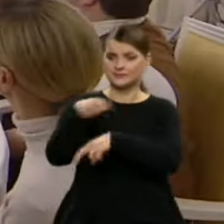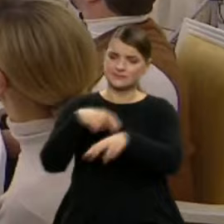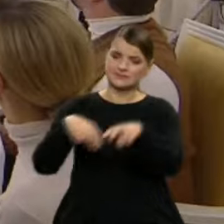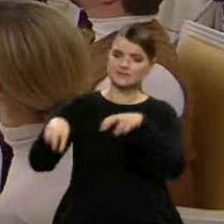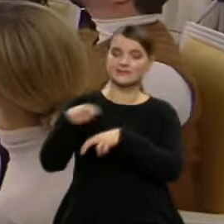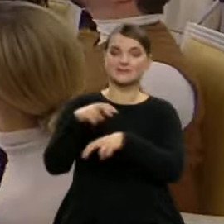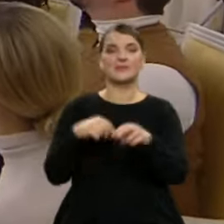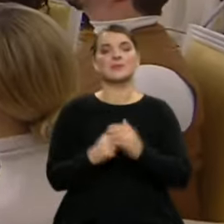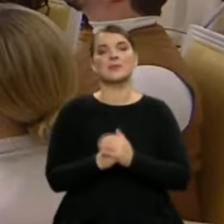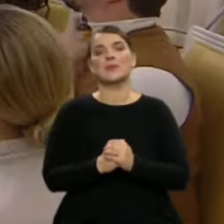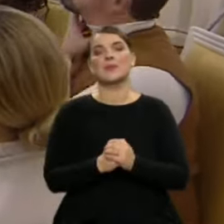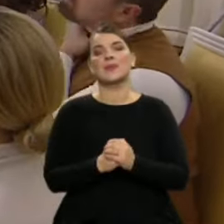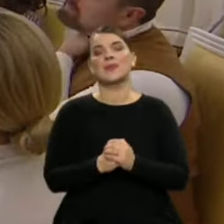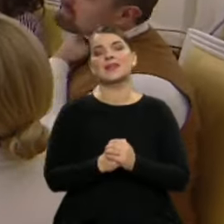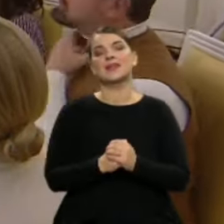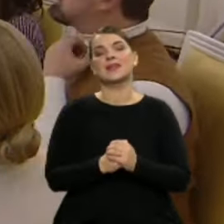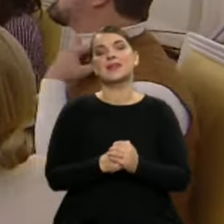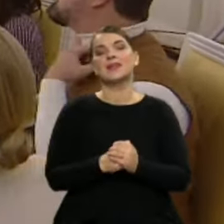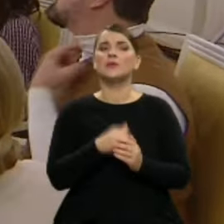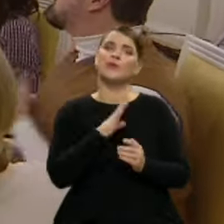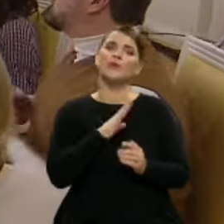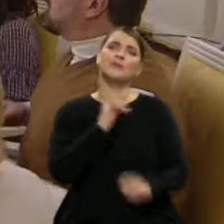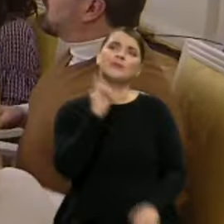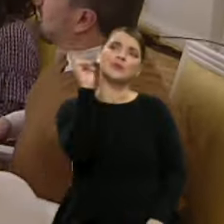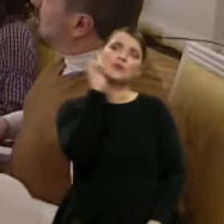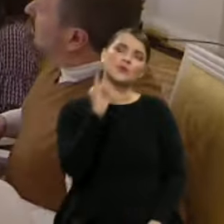Ir vieną rudens